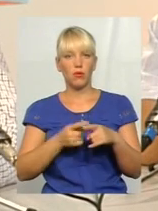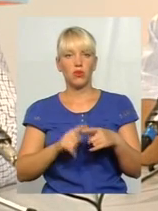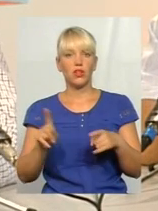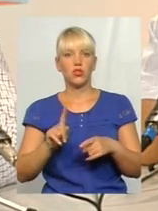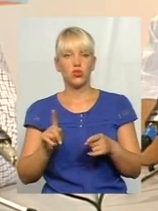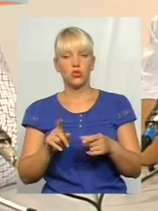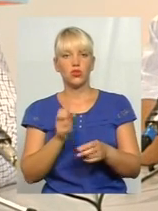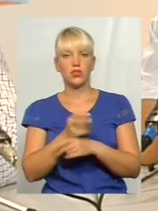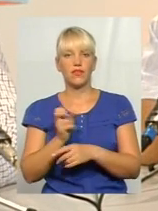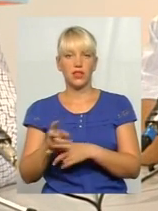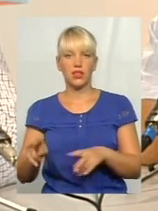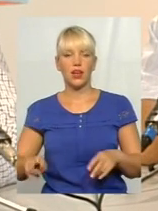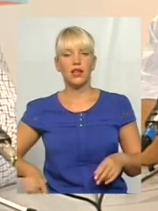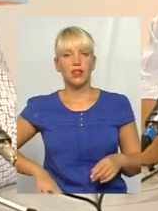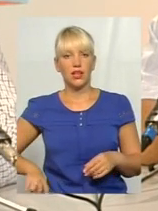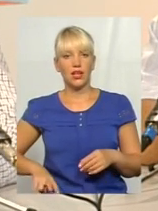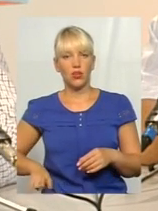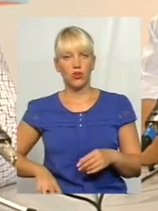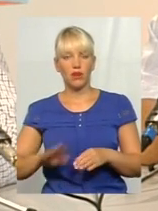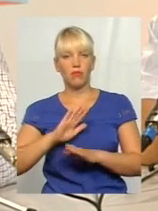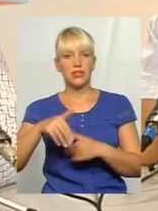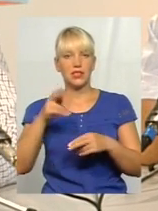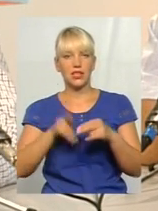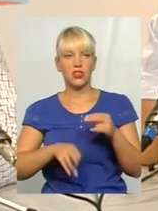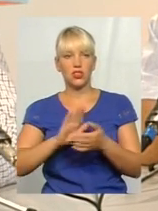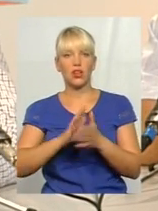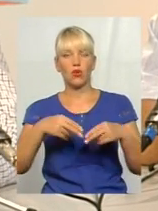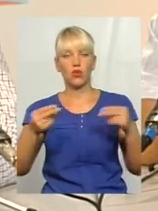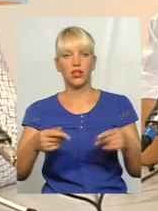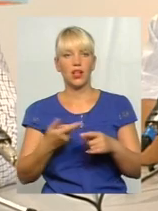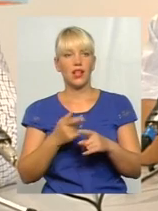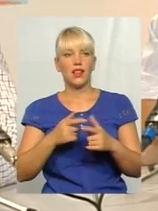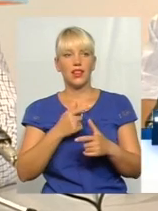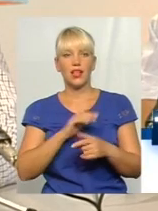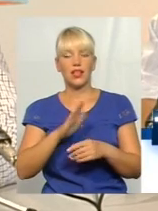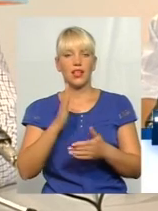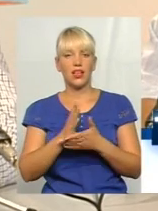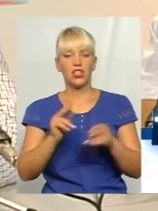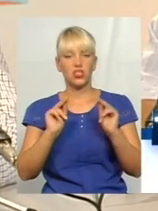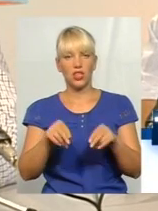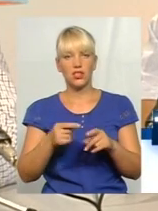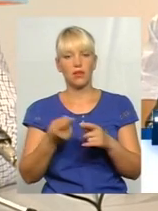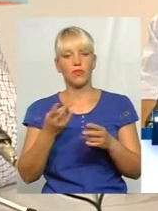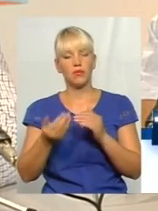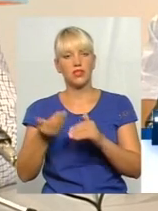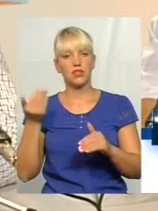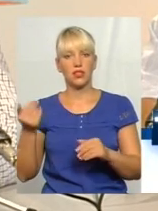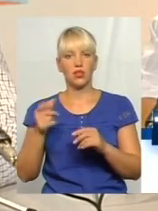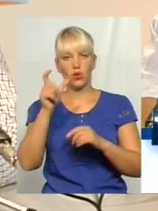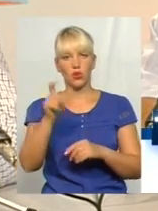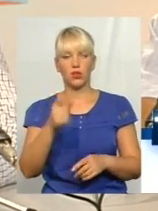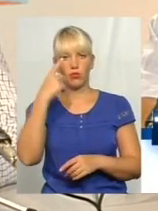звільнення директорів після закінчення контракту не зовсім є чесним коректним що треба заздалегідь людини